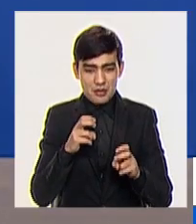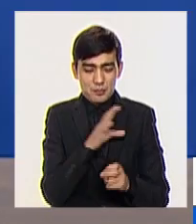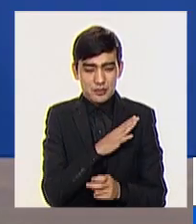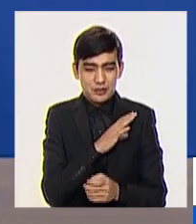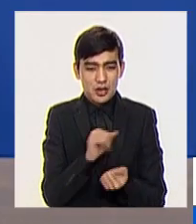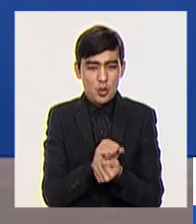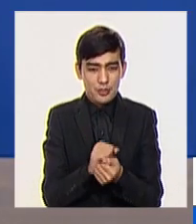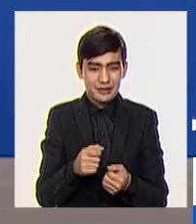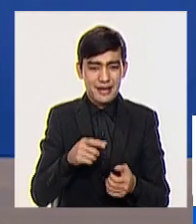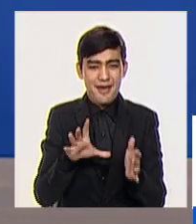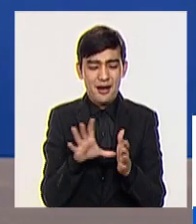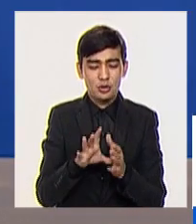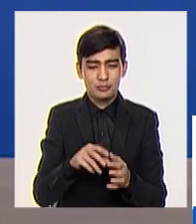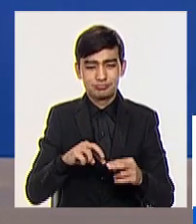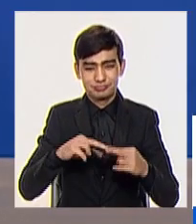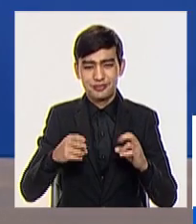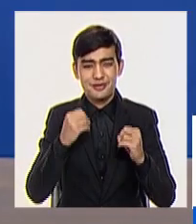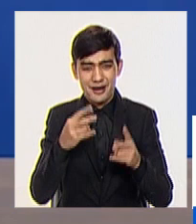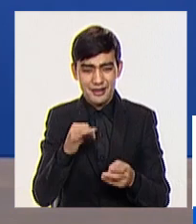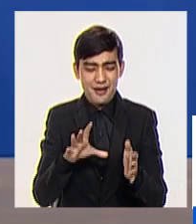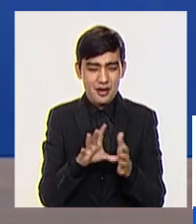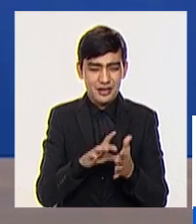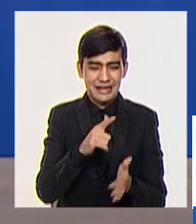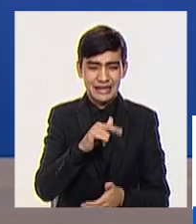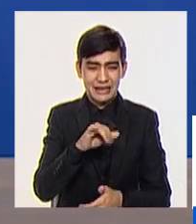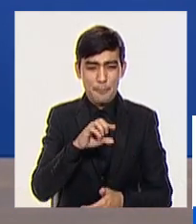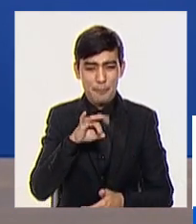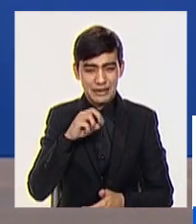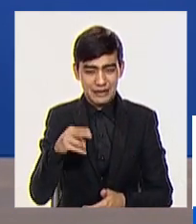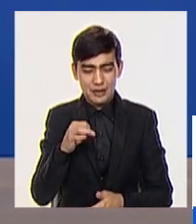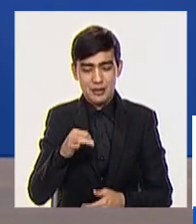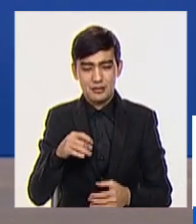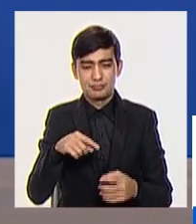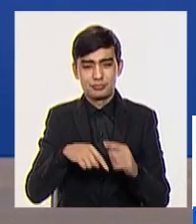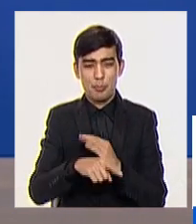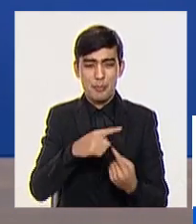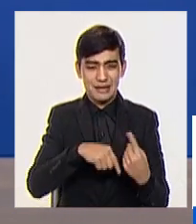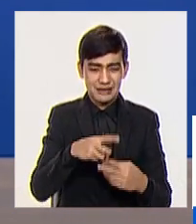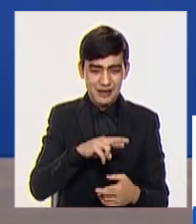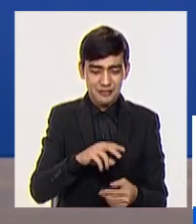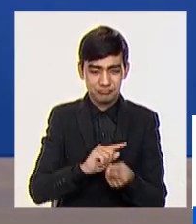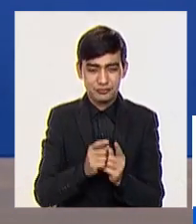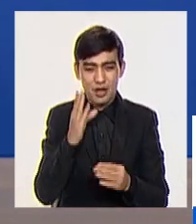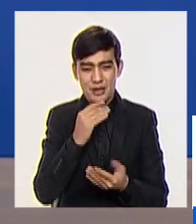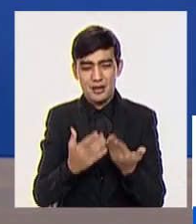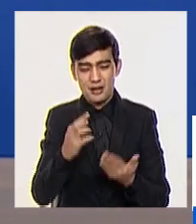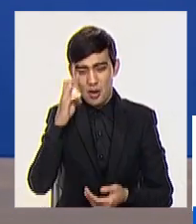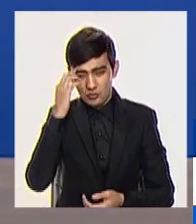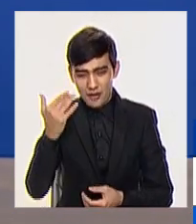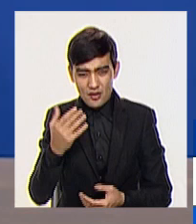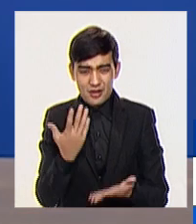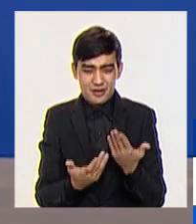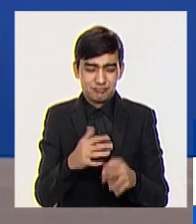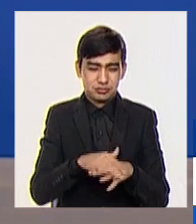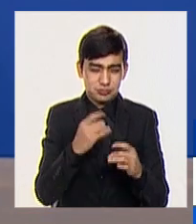позволит обмениваться электронной и гибридной электронной почтой между государством, бизнес-сообществом и гражданами. Подобная